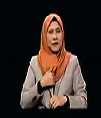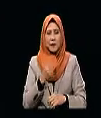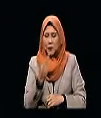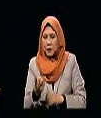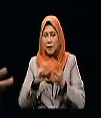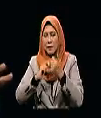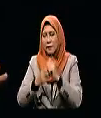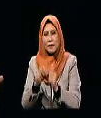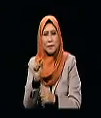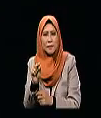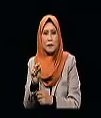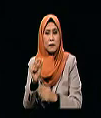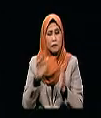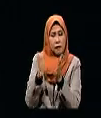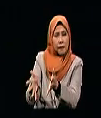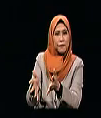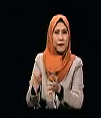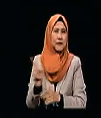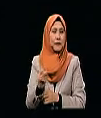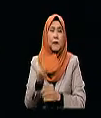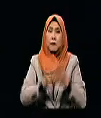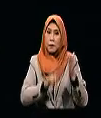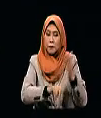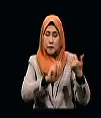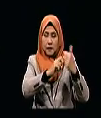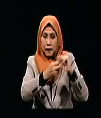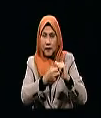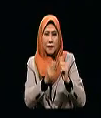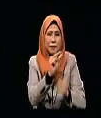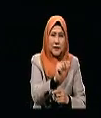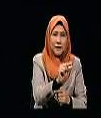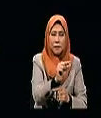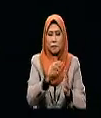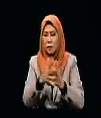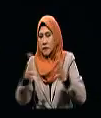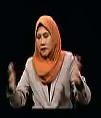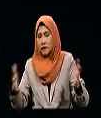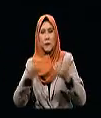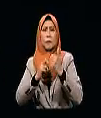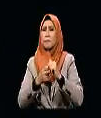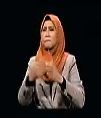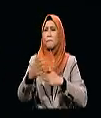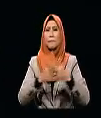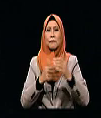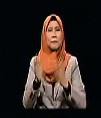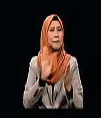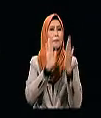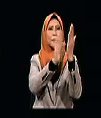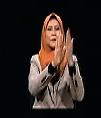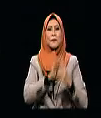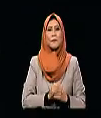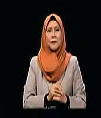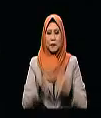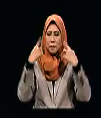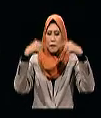kecil ini boleh ditinggalkan. Sekecil-kecil masalah sampai sebesar-besarnya saya harus hadapi. Kejayaan kita walaupun kecil,